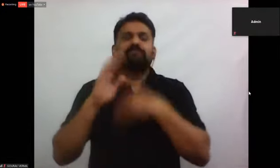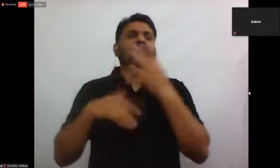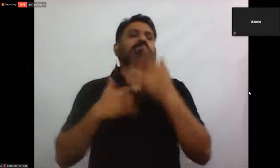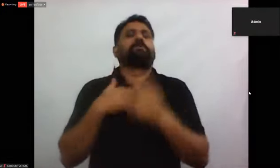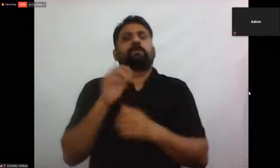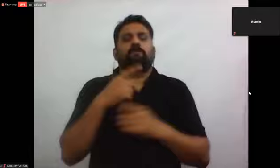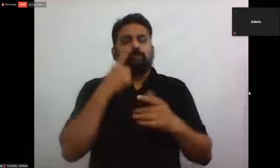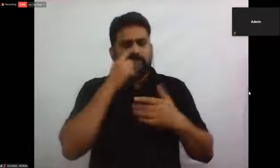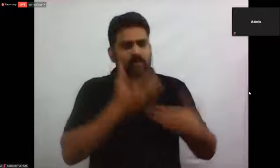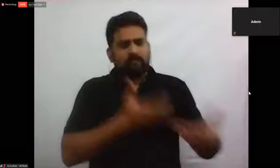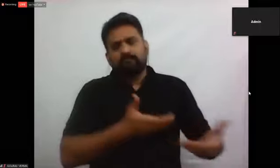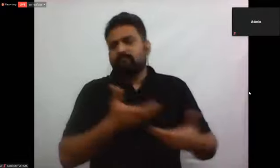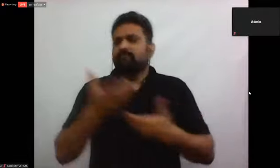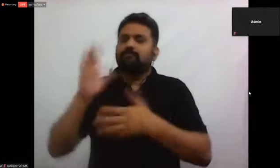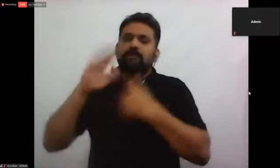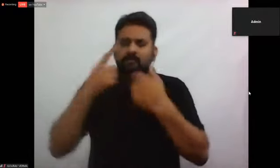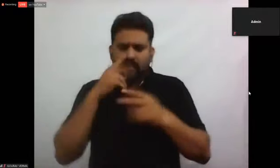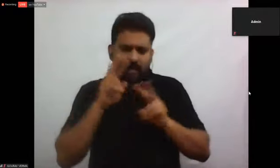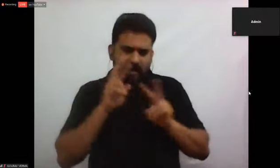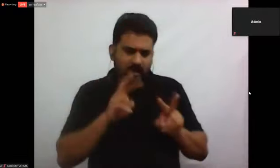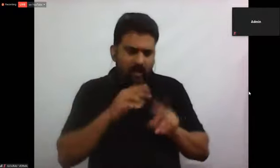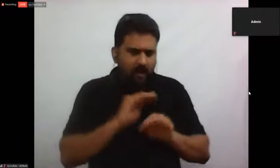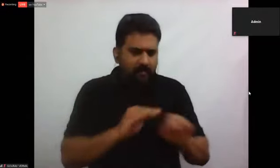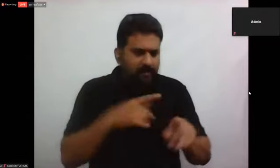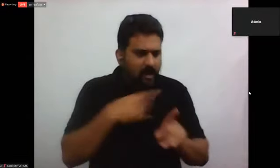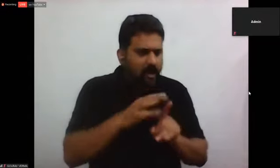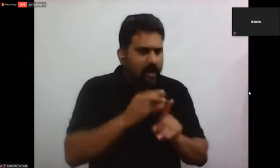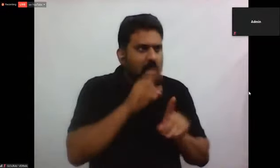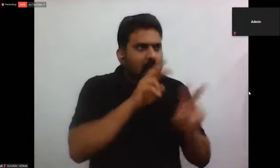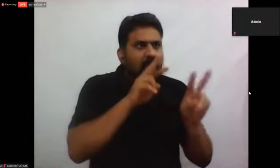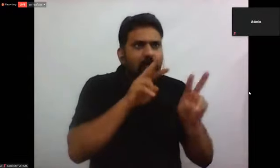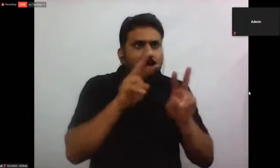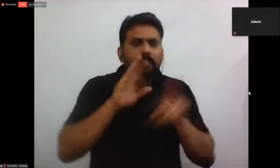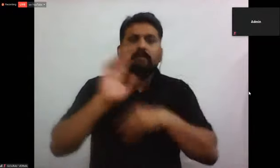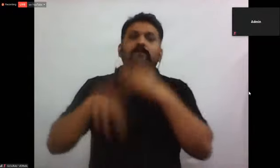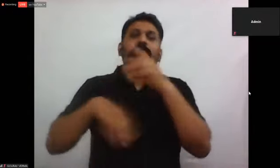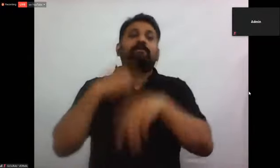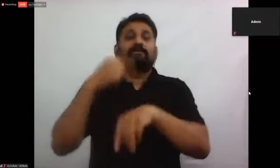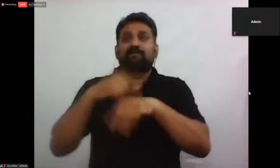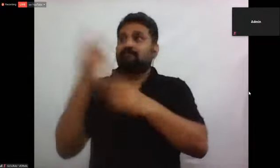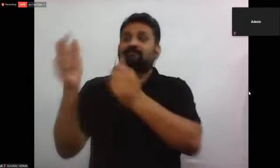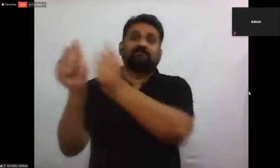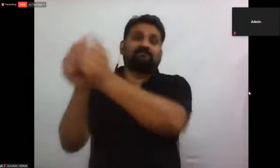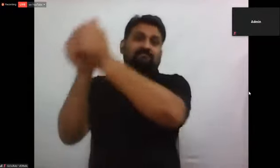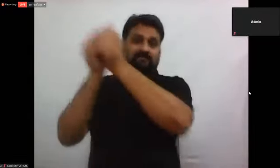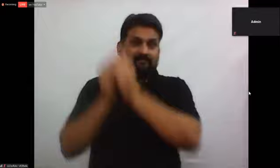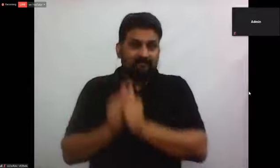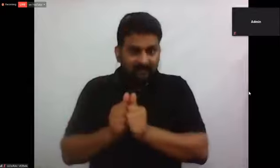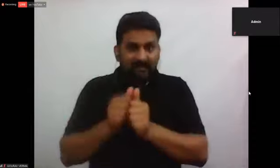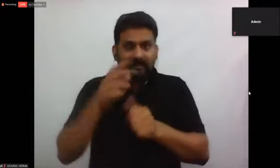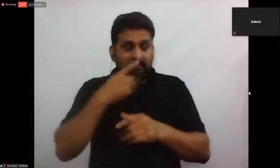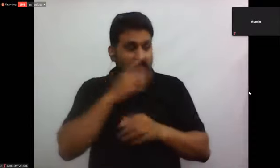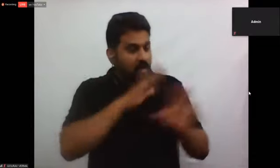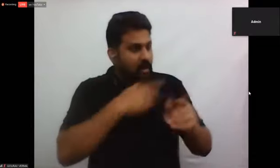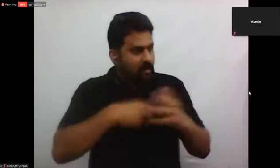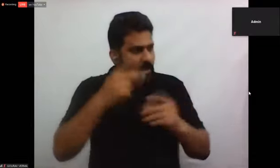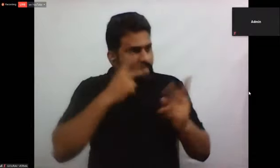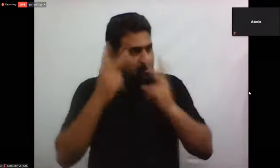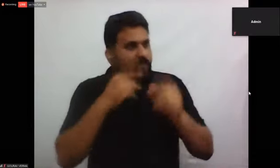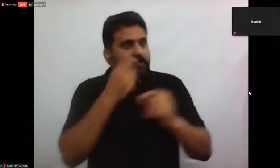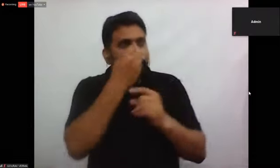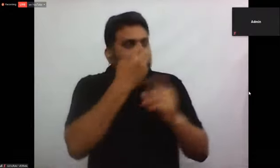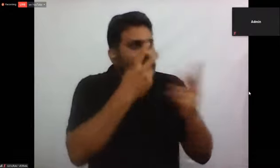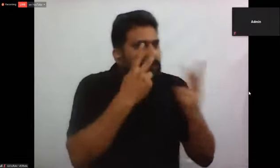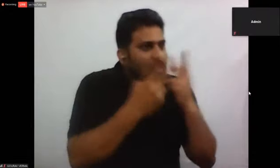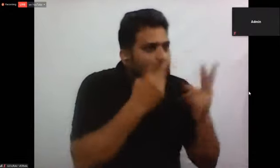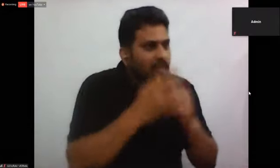started observing ki what the child was able to see. So when she came next time, she said, "Haan, मैंने बाहर लेके गया, उसने फूल को देखा,